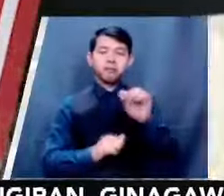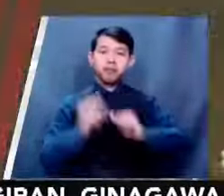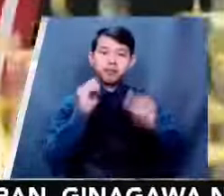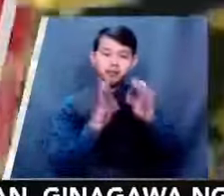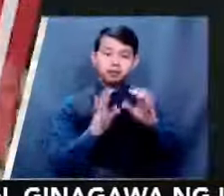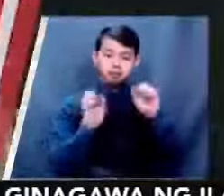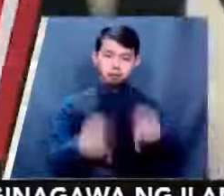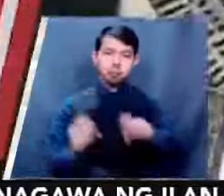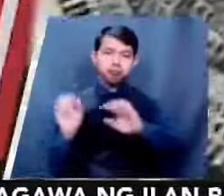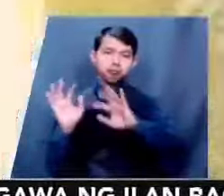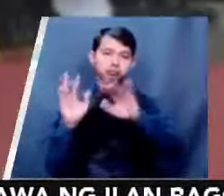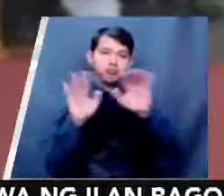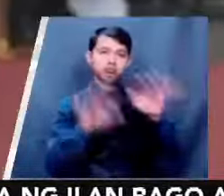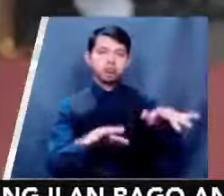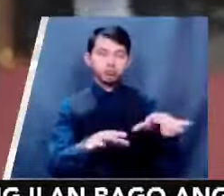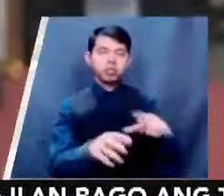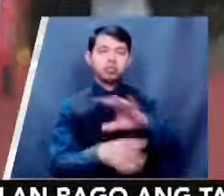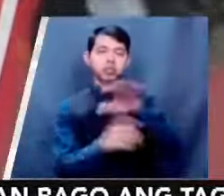SB19.